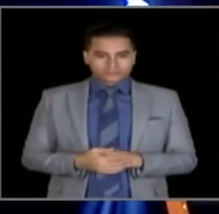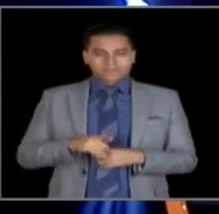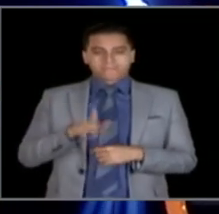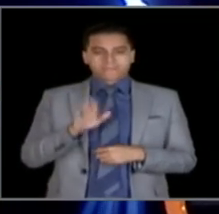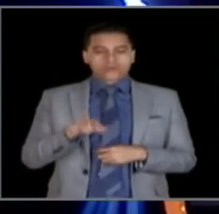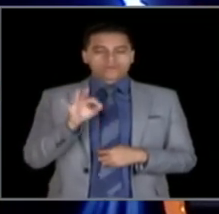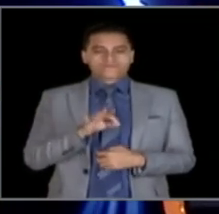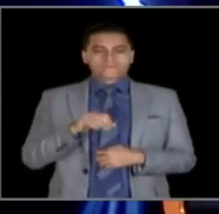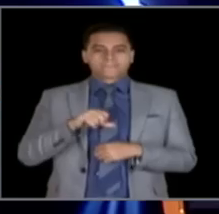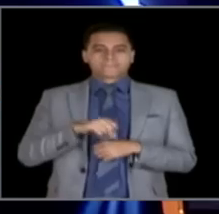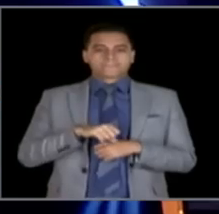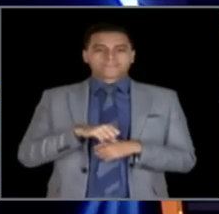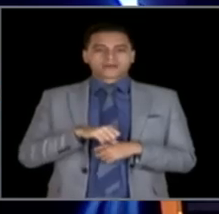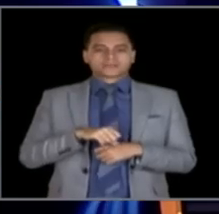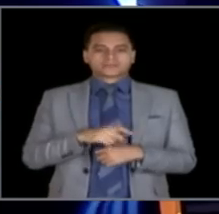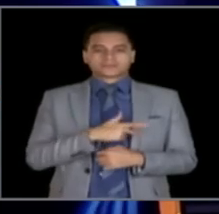وموجودة في مدينة